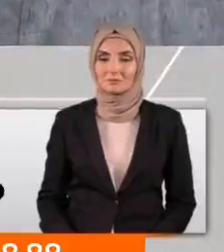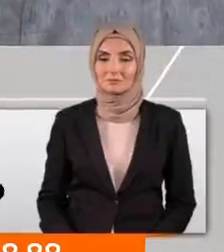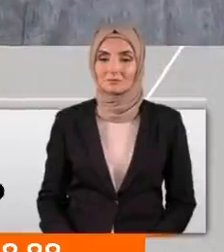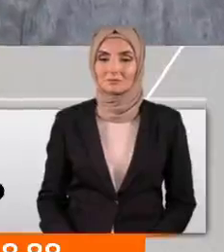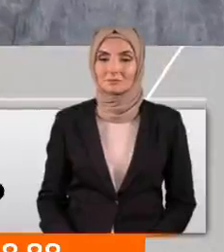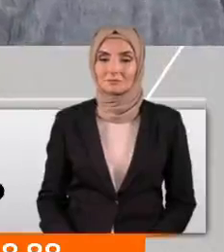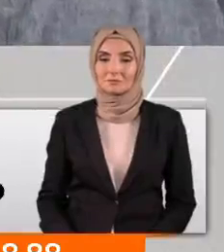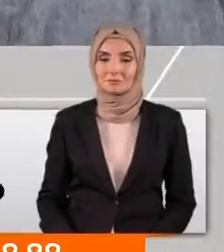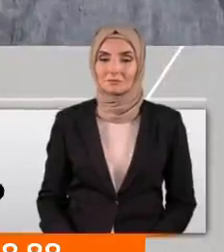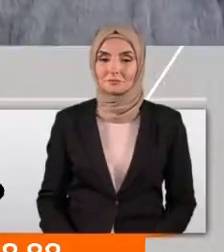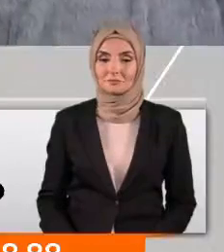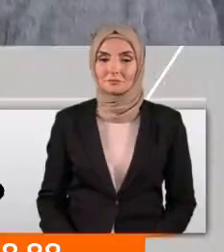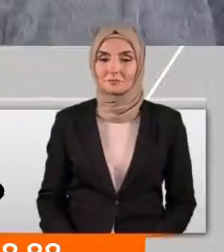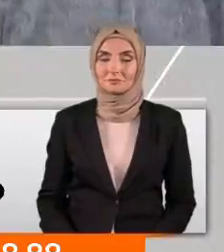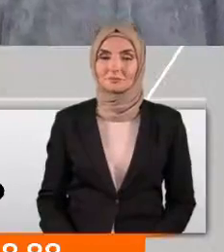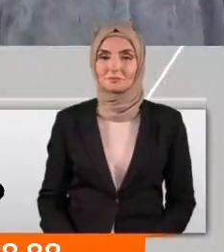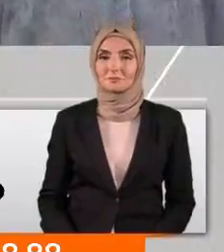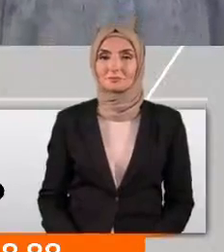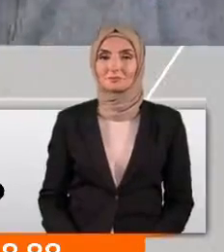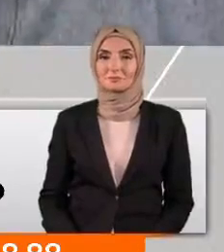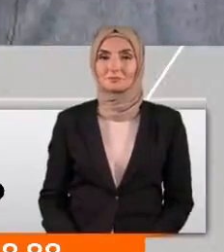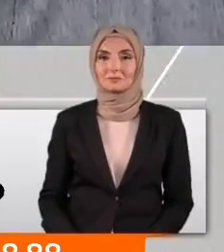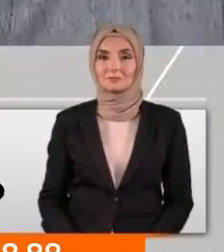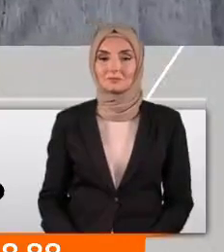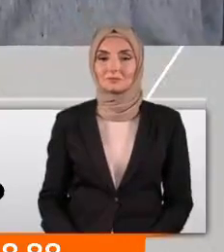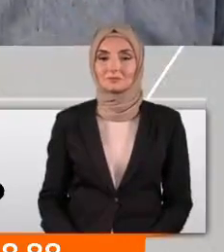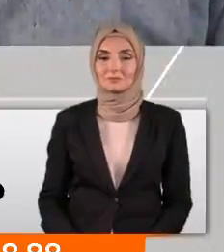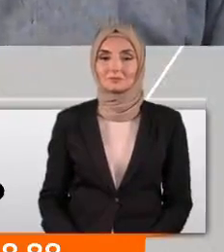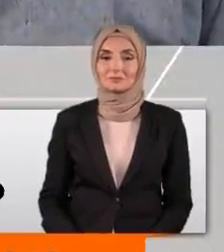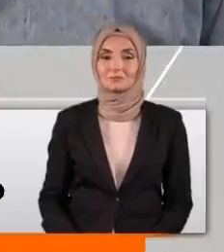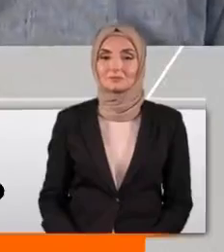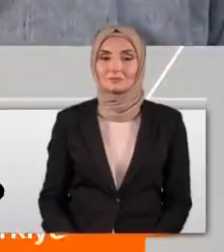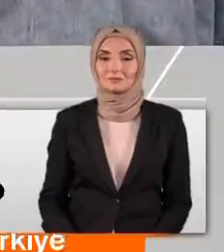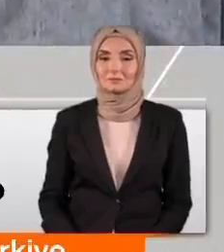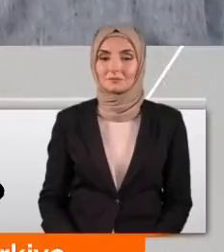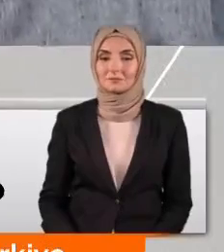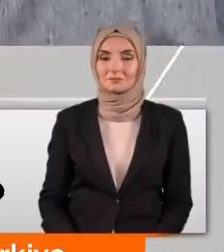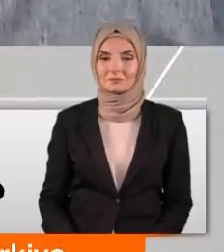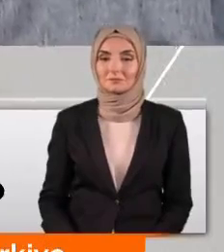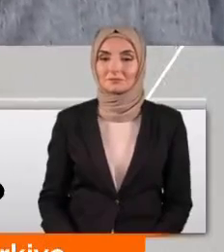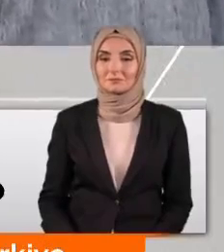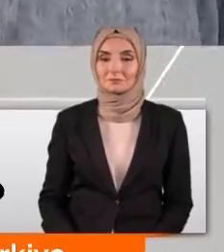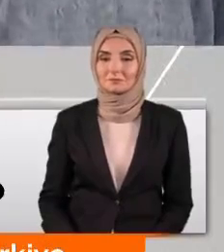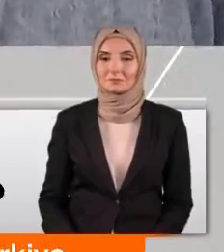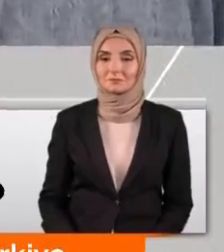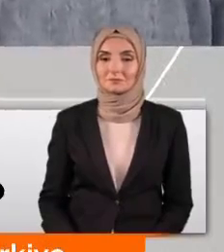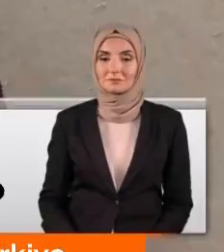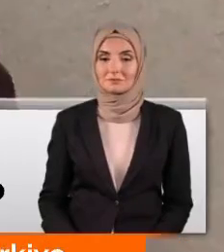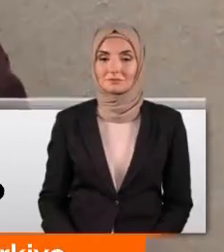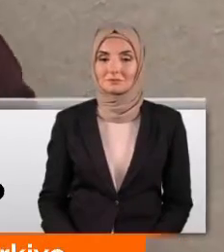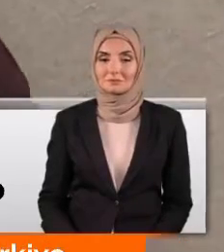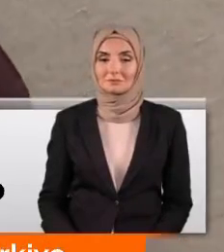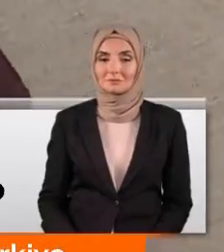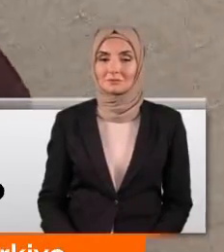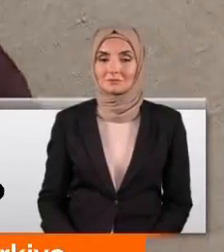Özellikle başlarda Nisan ayında hava bir sıcaktı bir soğuk. Seyahatin soğuk kısmındaysa İstanbul'da yelken açmak gerçekten güzeldi.